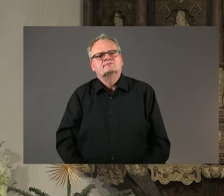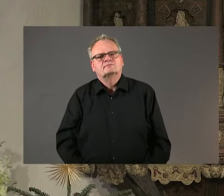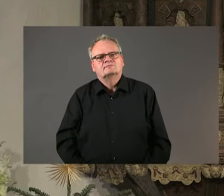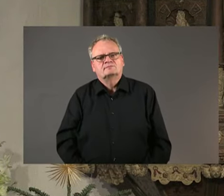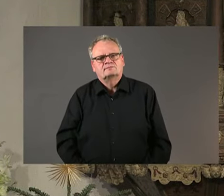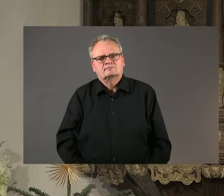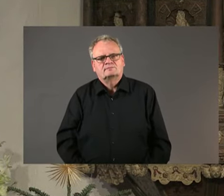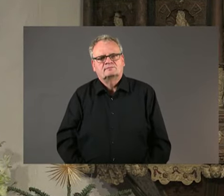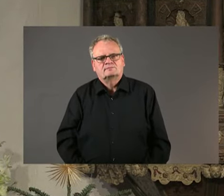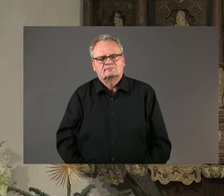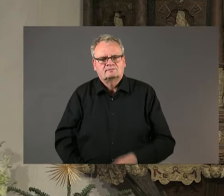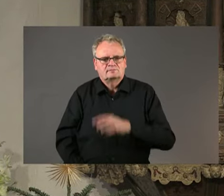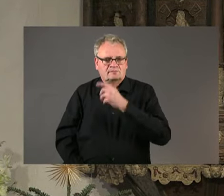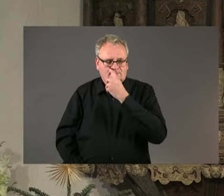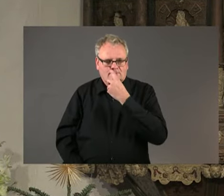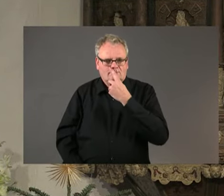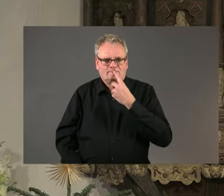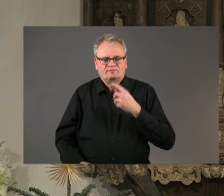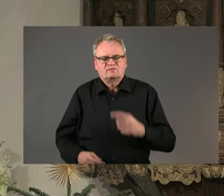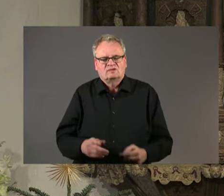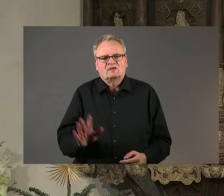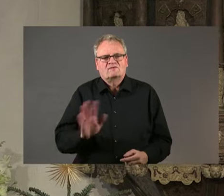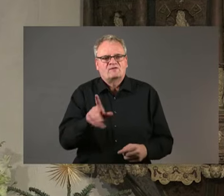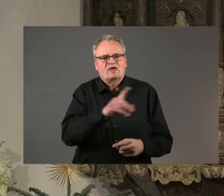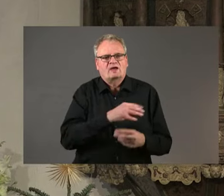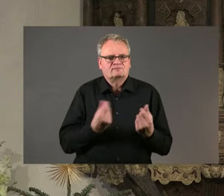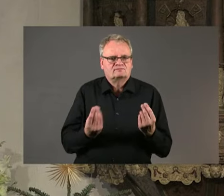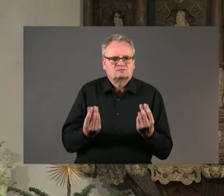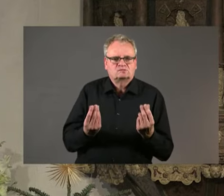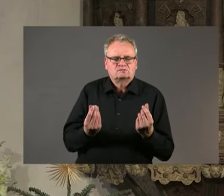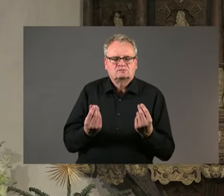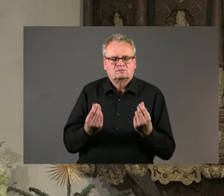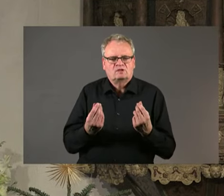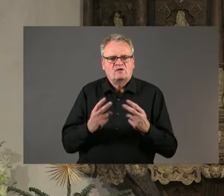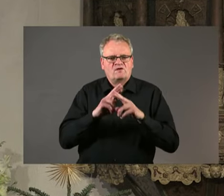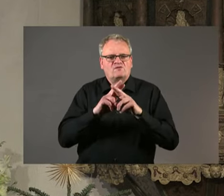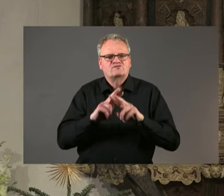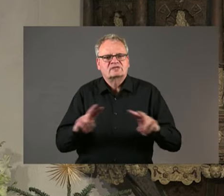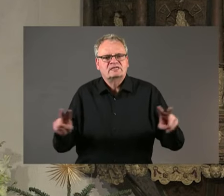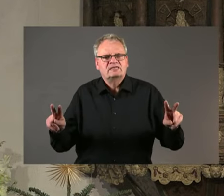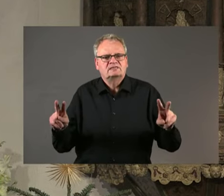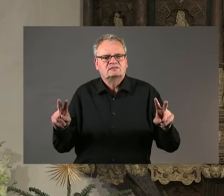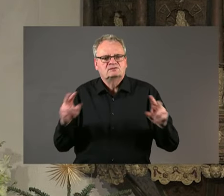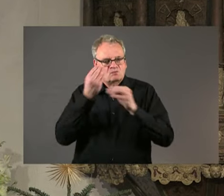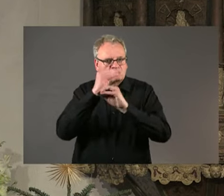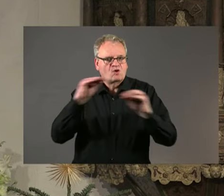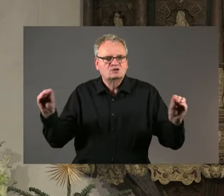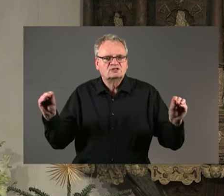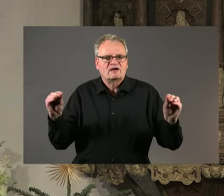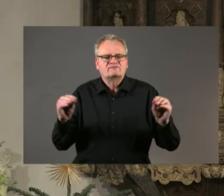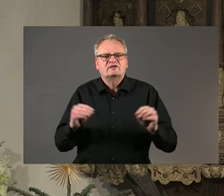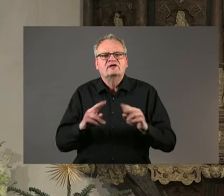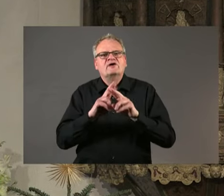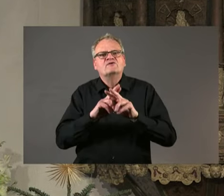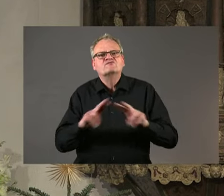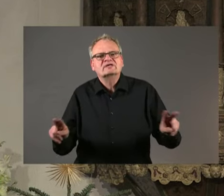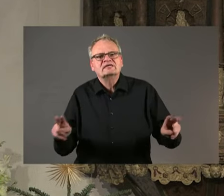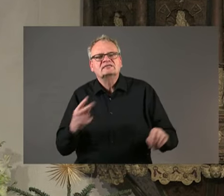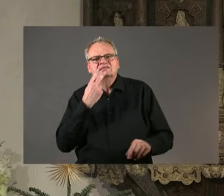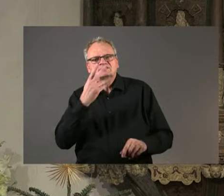Wer kann die Friedensbotschaft hören? Wer kann den Friedensstern sehen? Nicht die